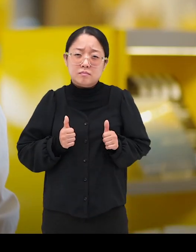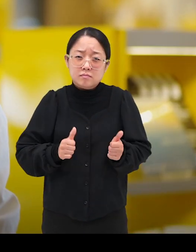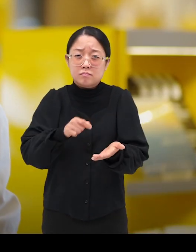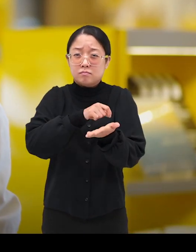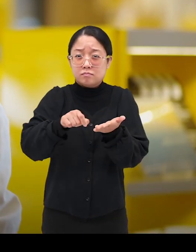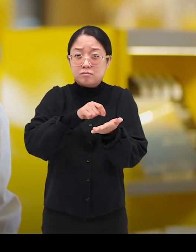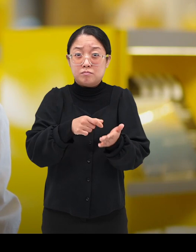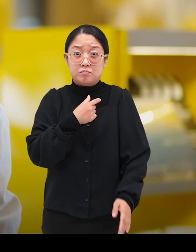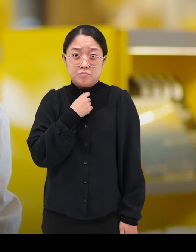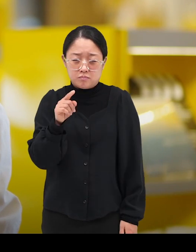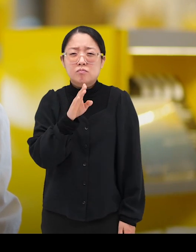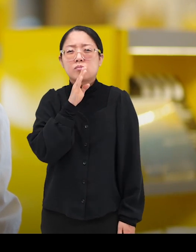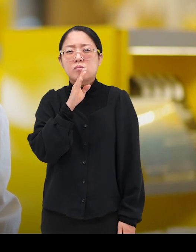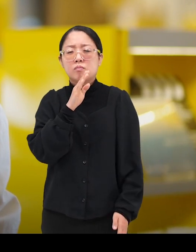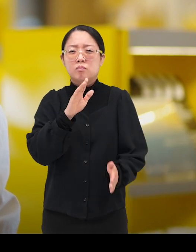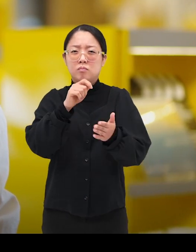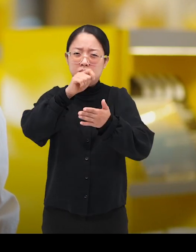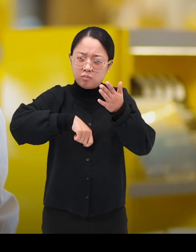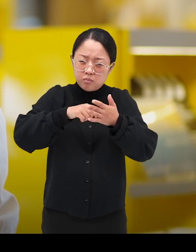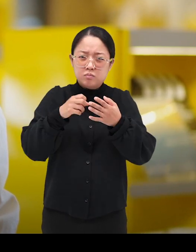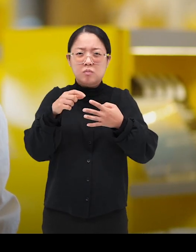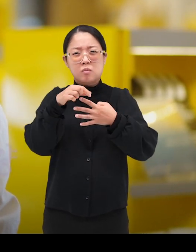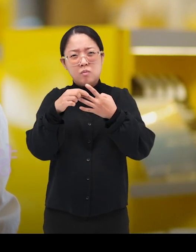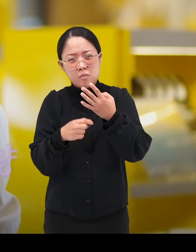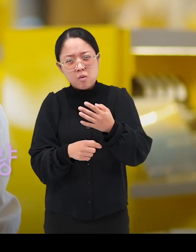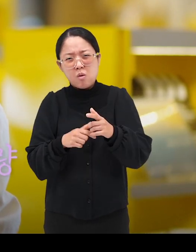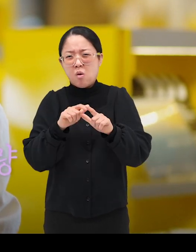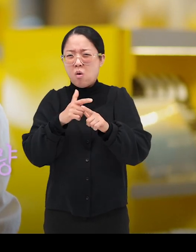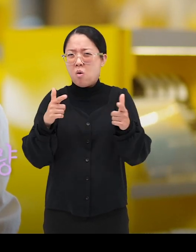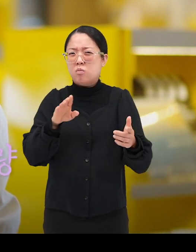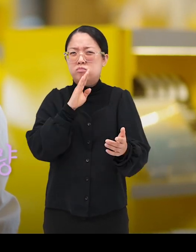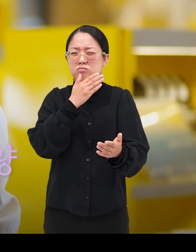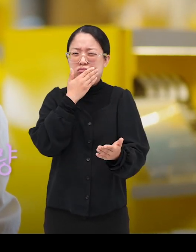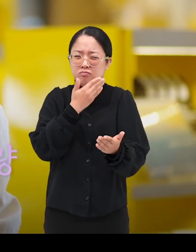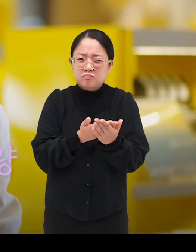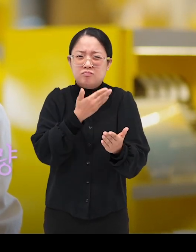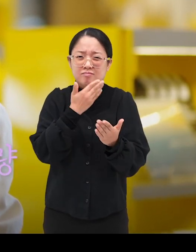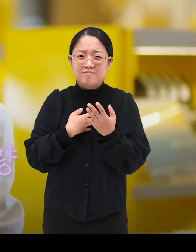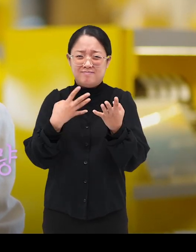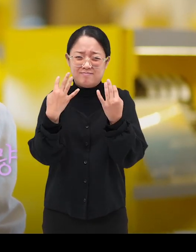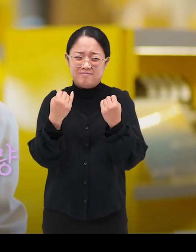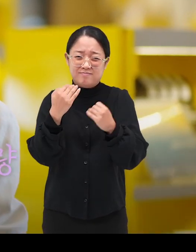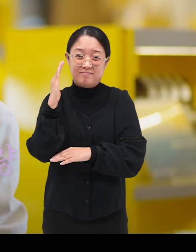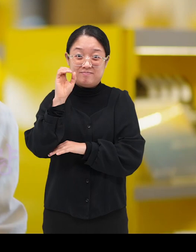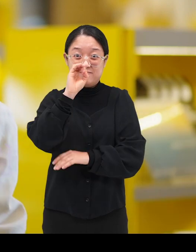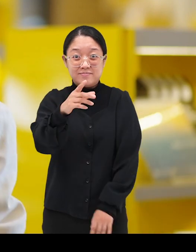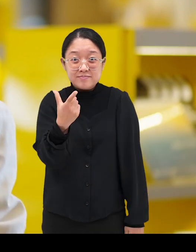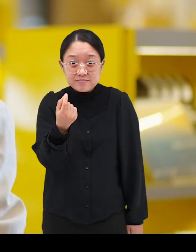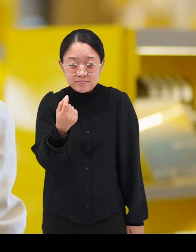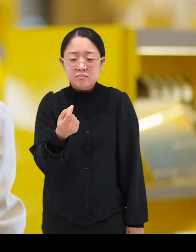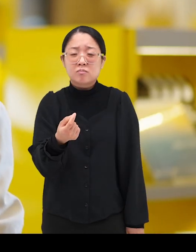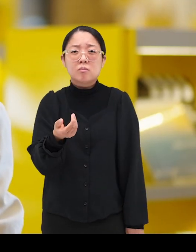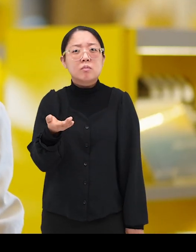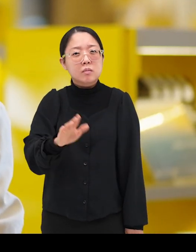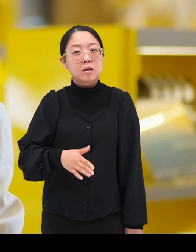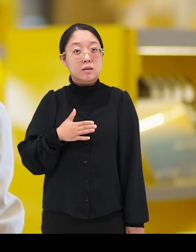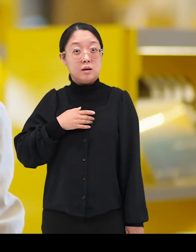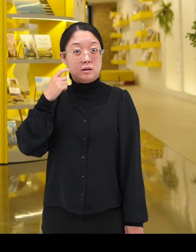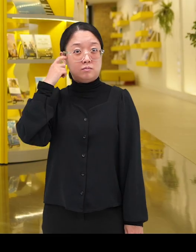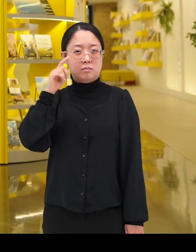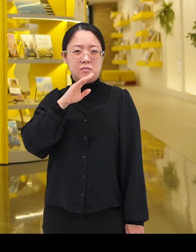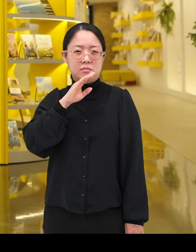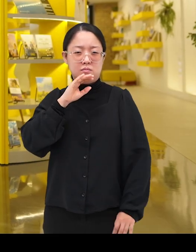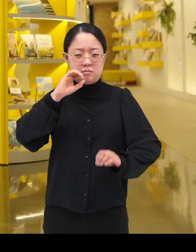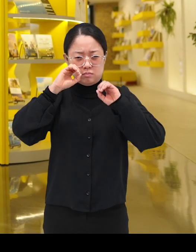글을 잘 쓰기 위해서는 다작, 다독, 다상량 이런 것들이 중요하다고 많이 얘기를 하잖아요. 근데 제